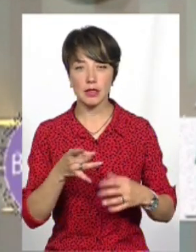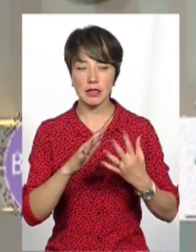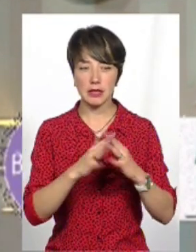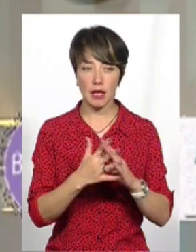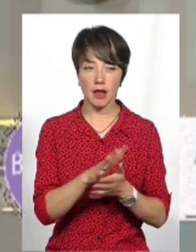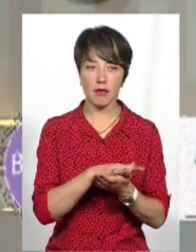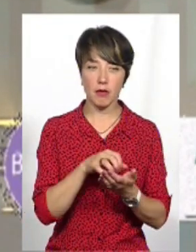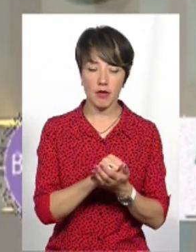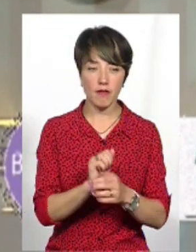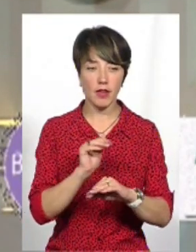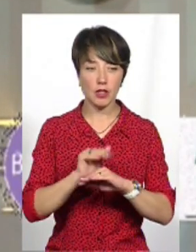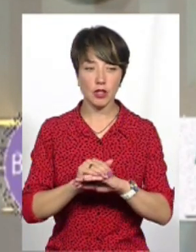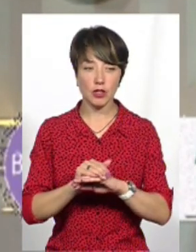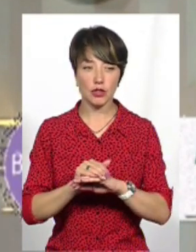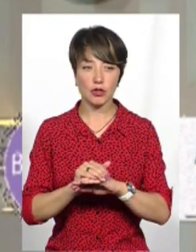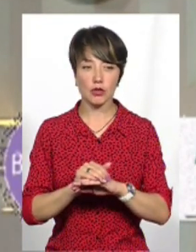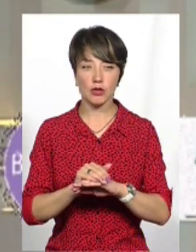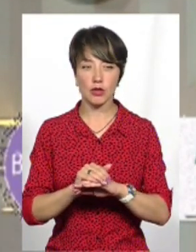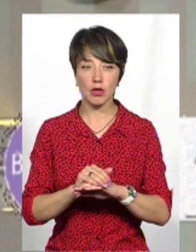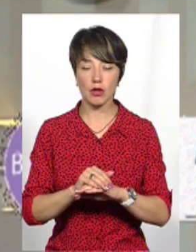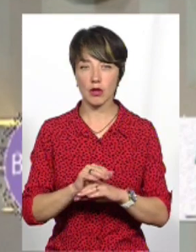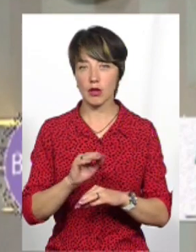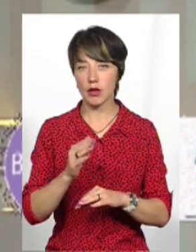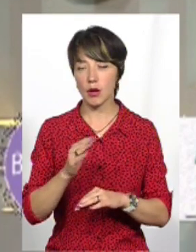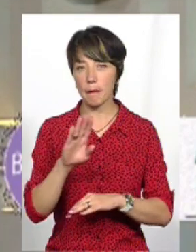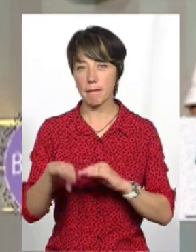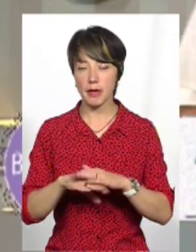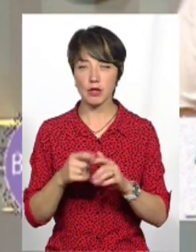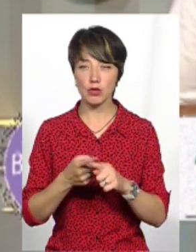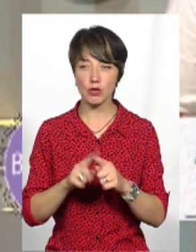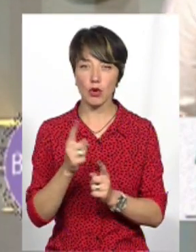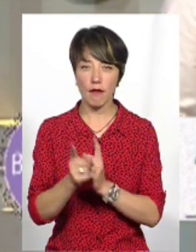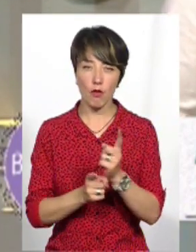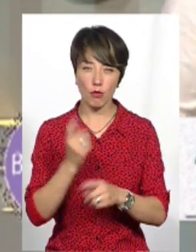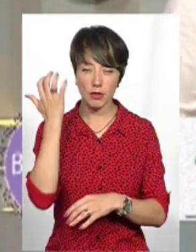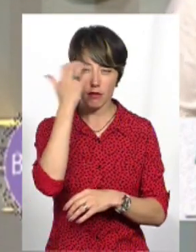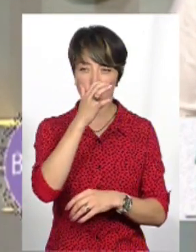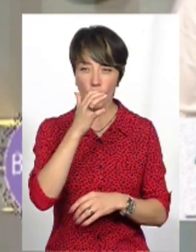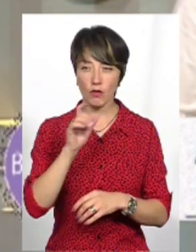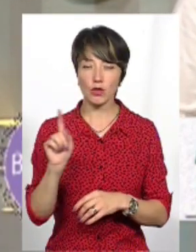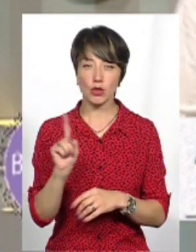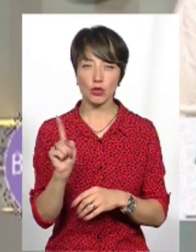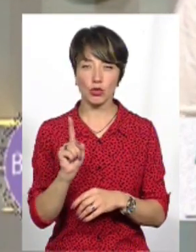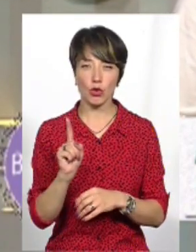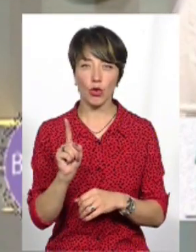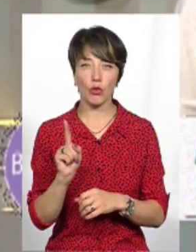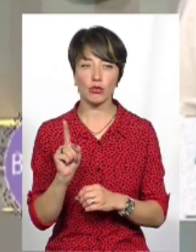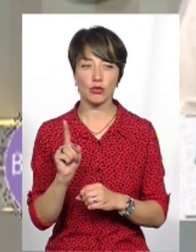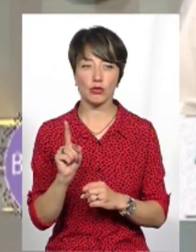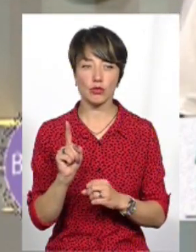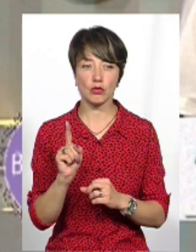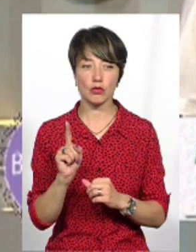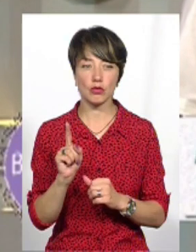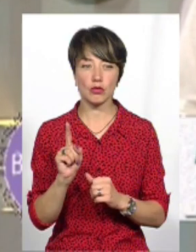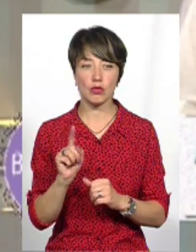села вимирають, і фактично під цю реформу вони таким чином завуальовуються, що, ну, скажімо,